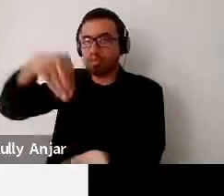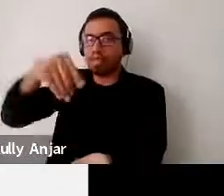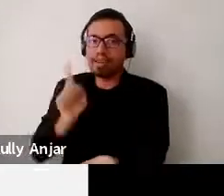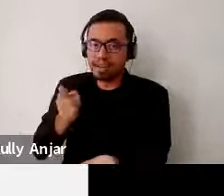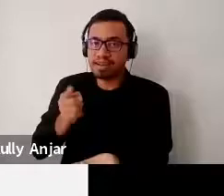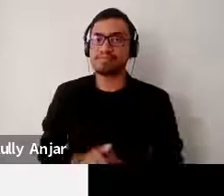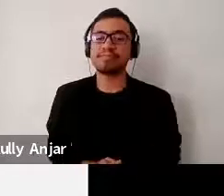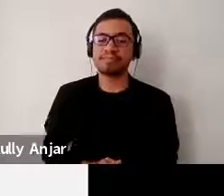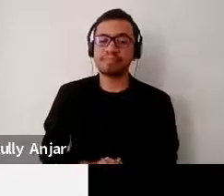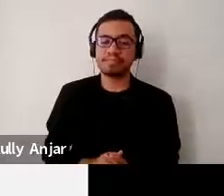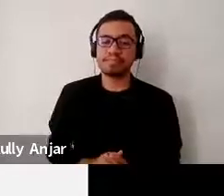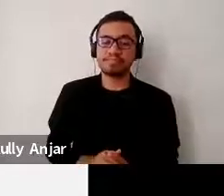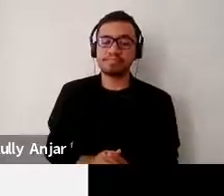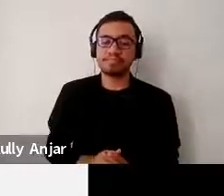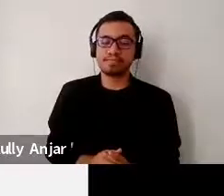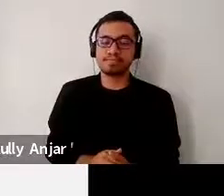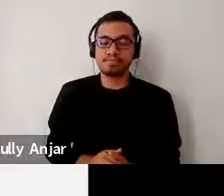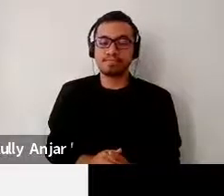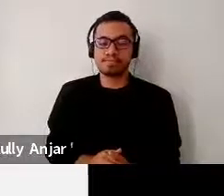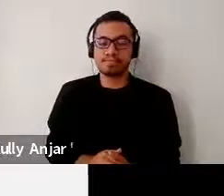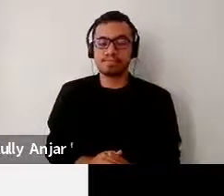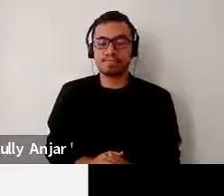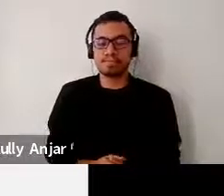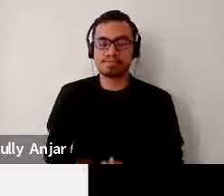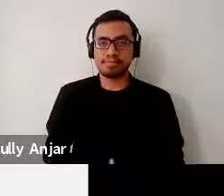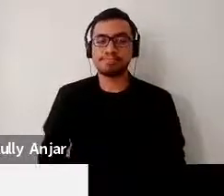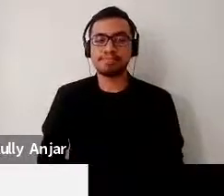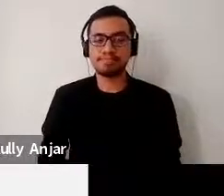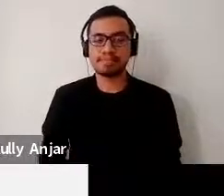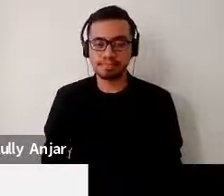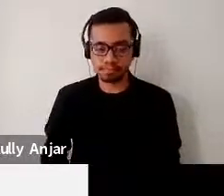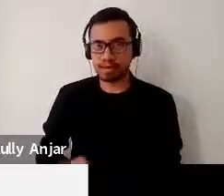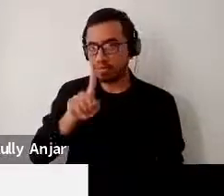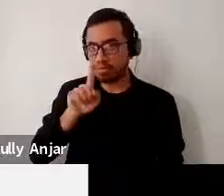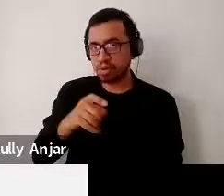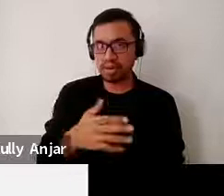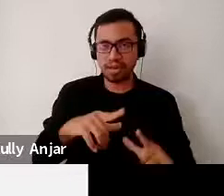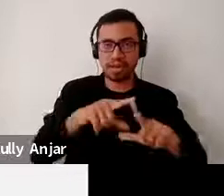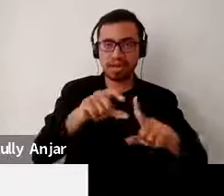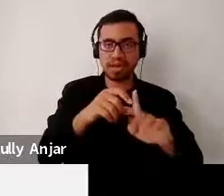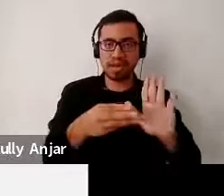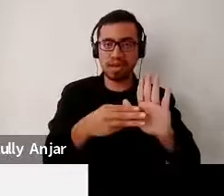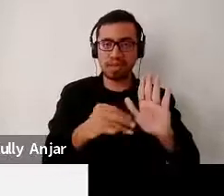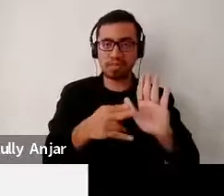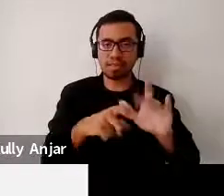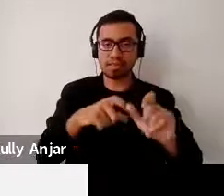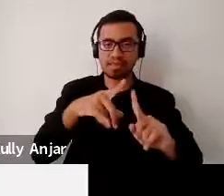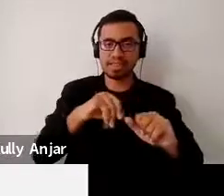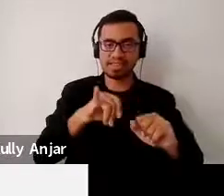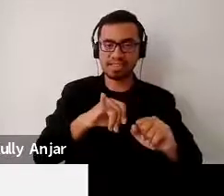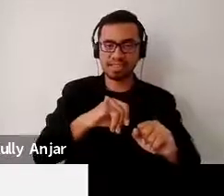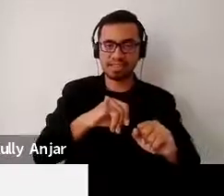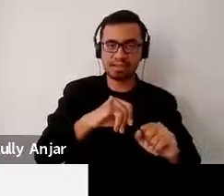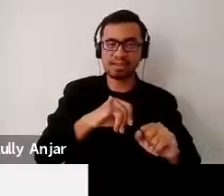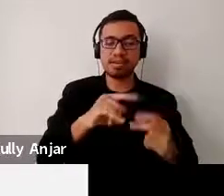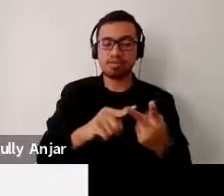juga dilakukan bersama dengan simplifikasi mekanisme administrasi maupun proses pendaftaran penerima